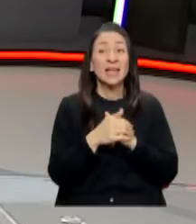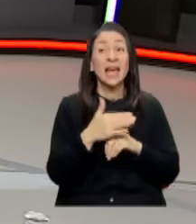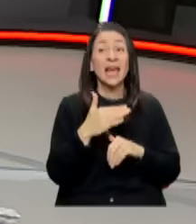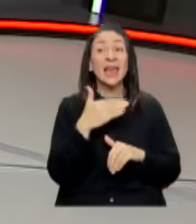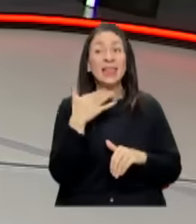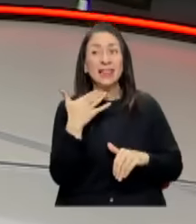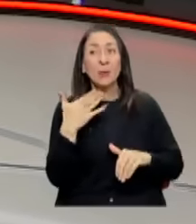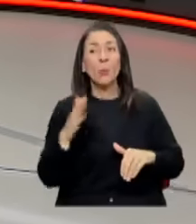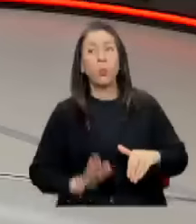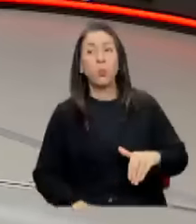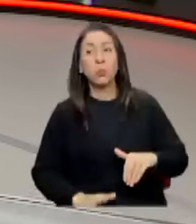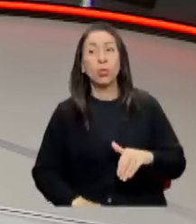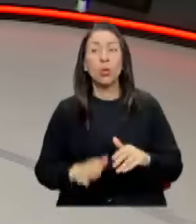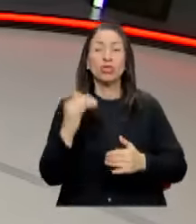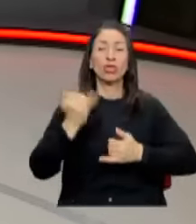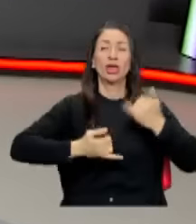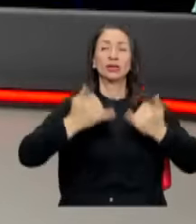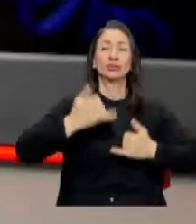etli butlu tartışmaya.